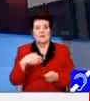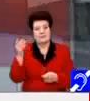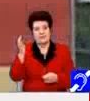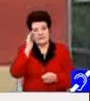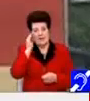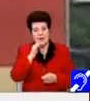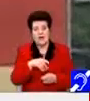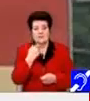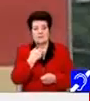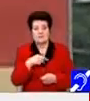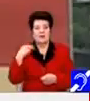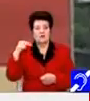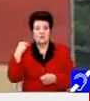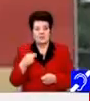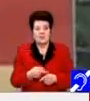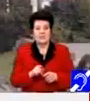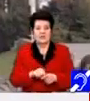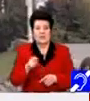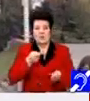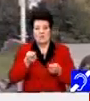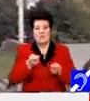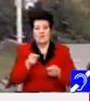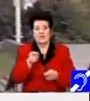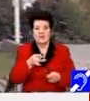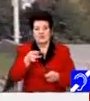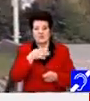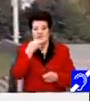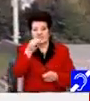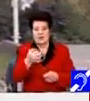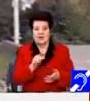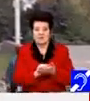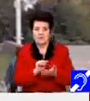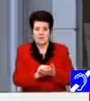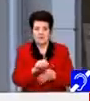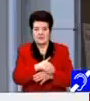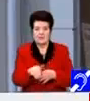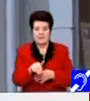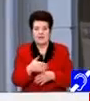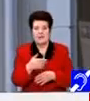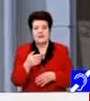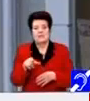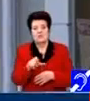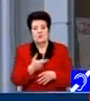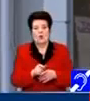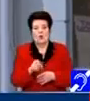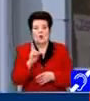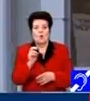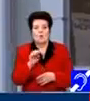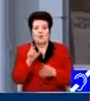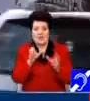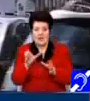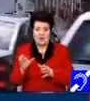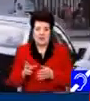Nistrului. Așa zisul președinte al pretinsului guvern din regiune a declarat pentru presa de peste Nistru că serviciile locativ-comunale de acolo